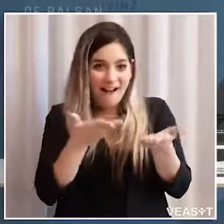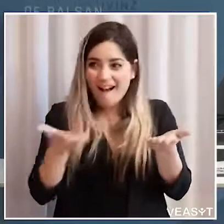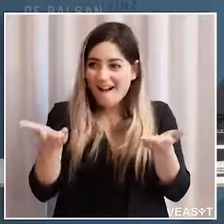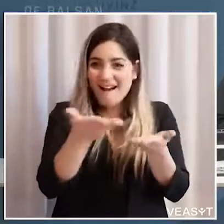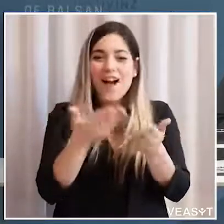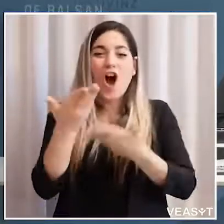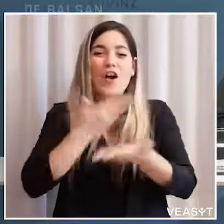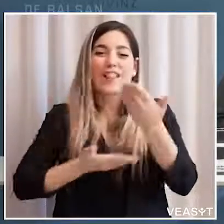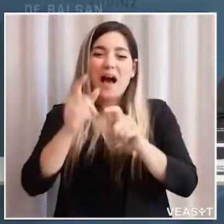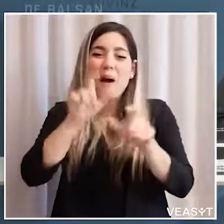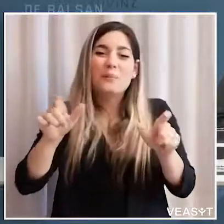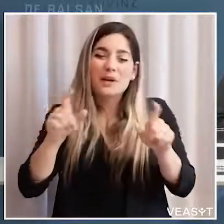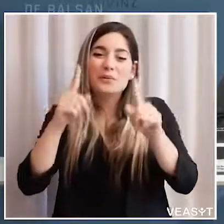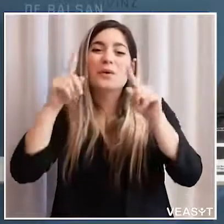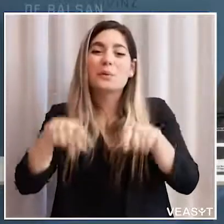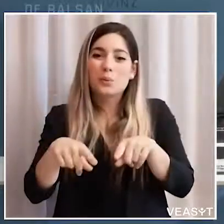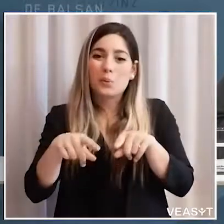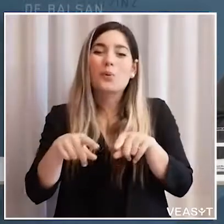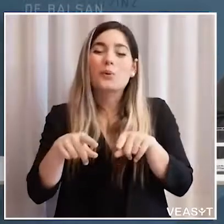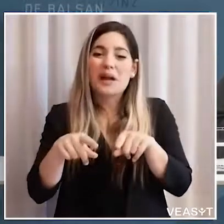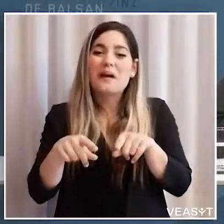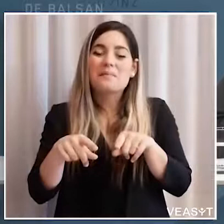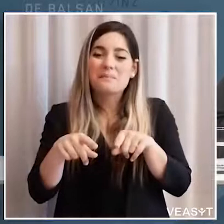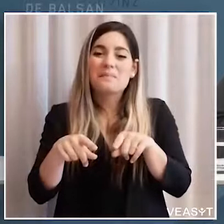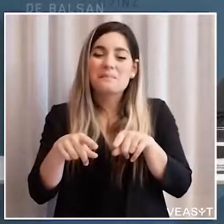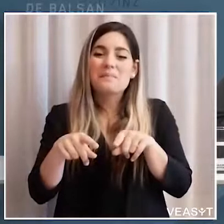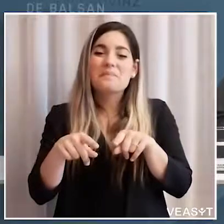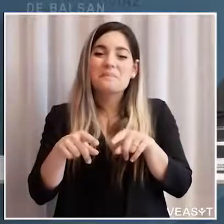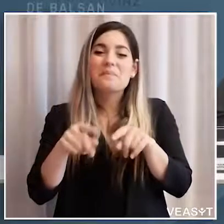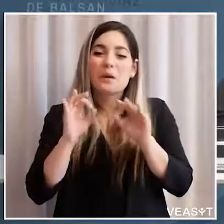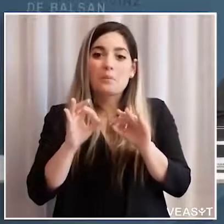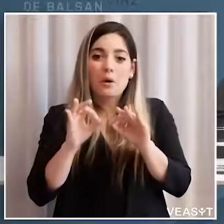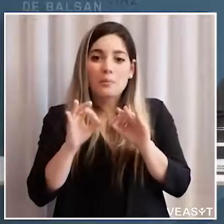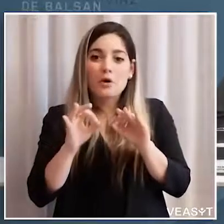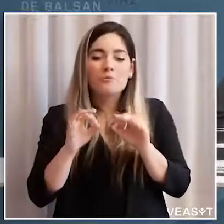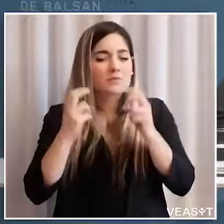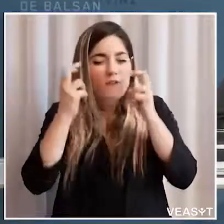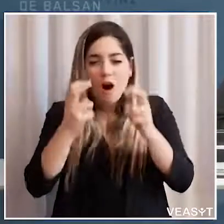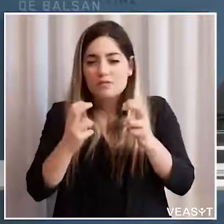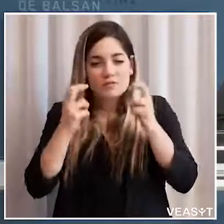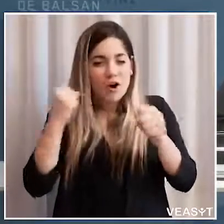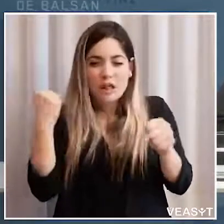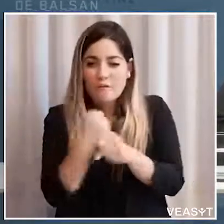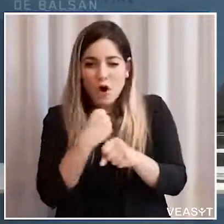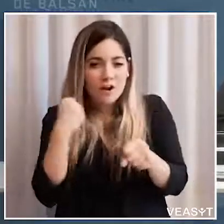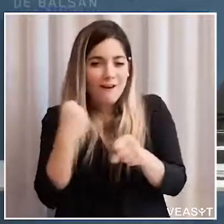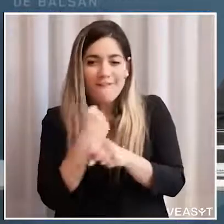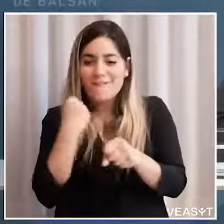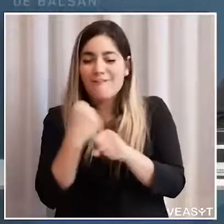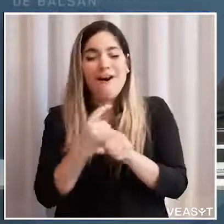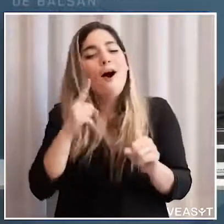in casa i nostri collaboratori che hanno fatto il tutto il possibile e anche di più